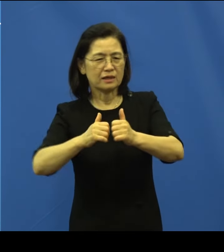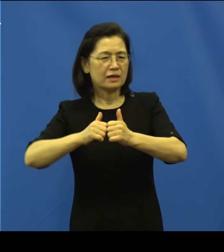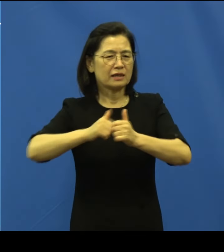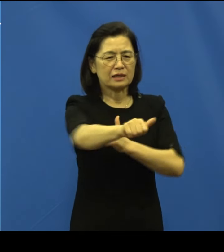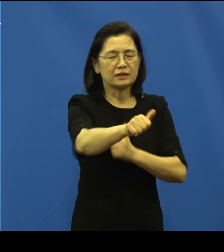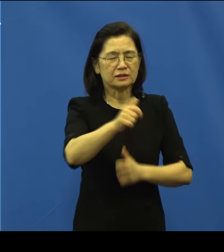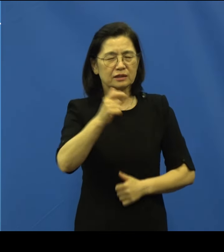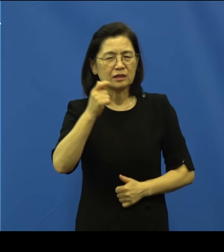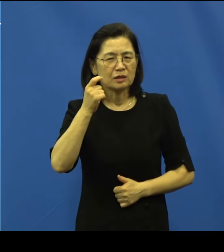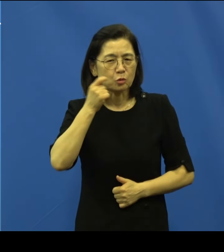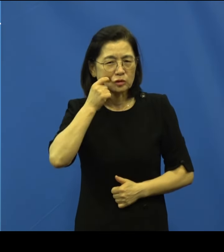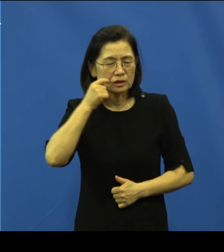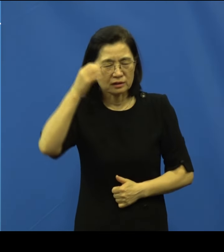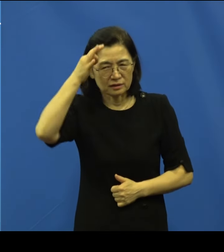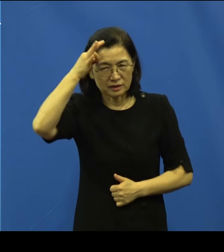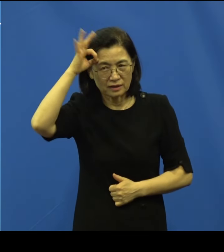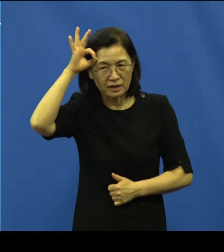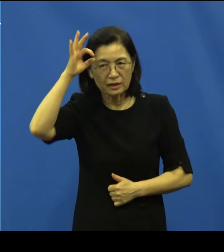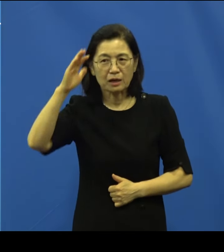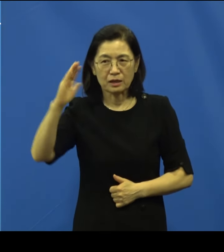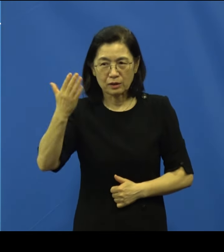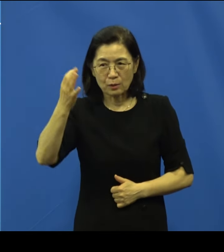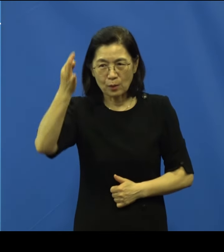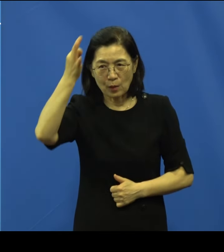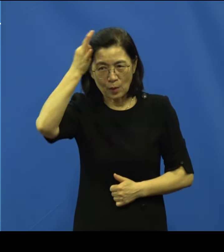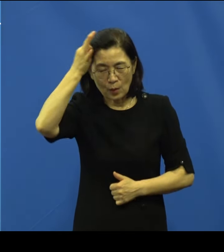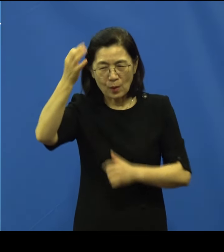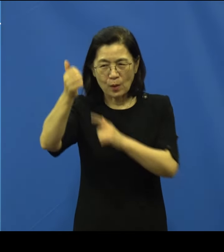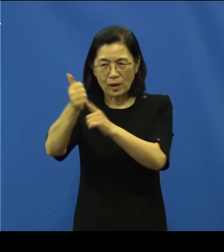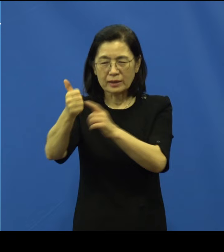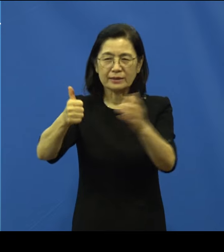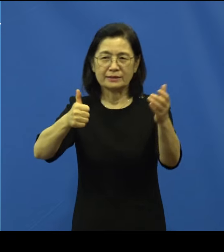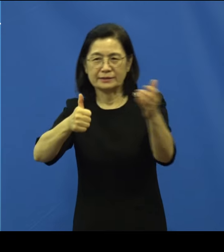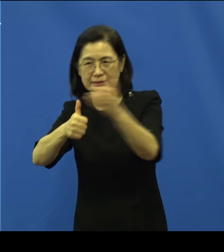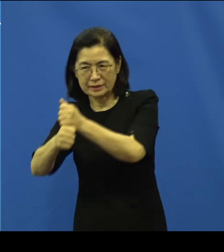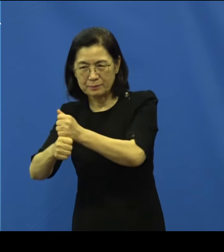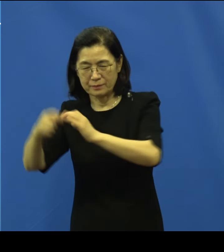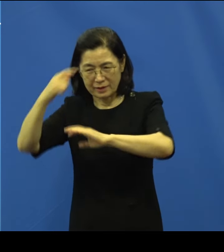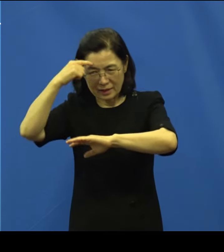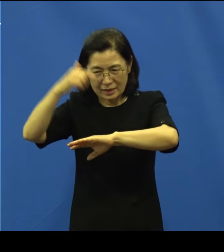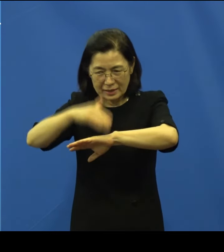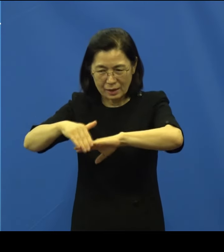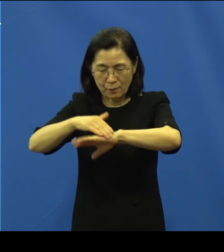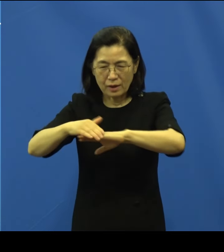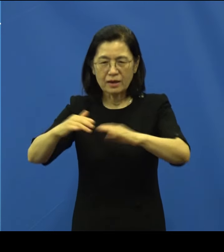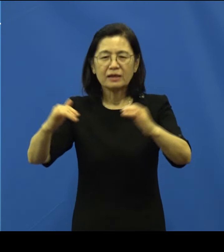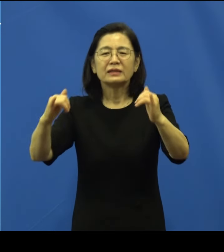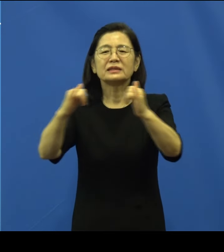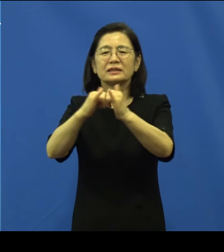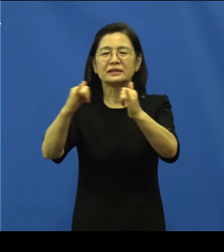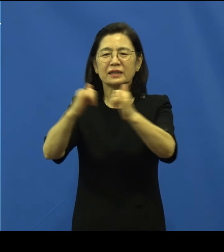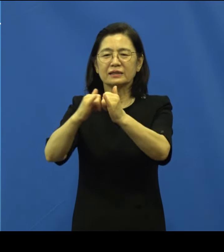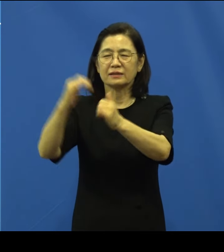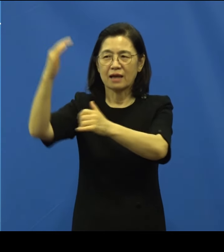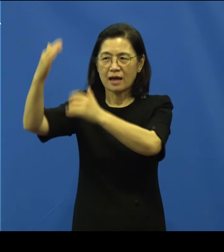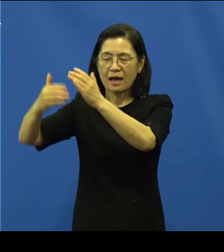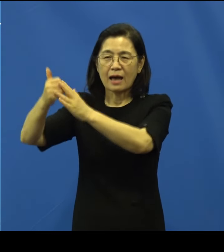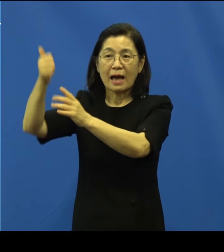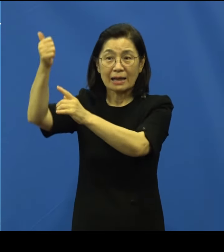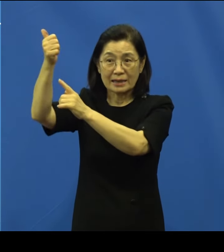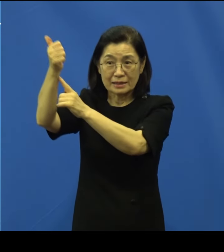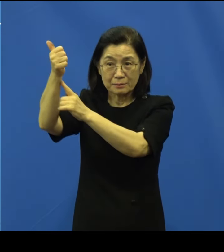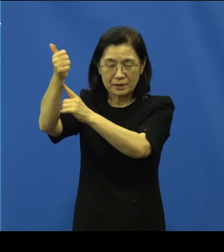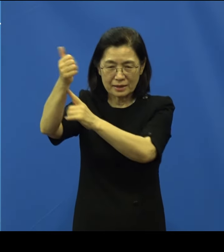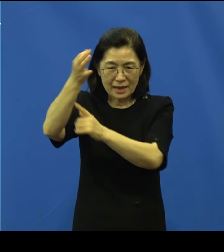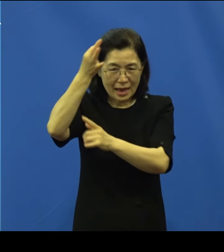종합하면 우리식으로 해석하면 뭐예요? 전쟁은 하나님의 손에 달려있다는 거예요. 하나님이 이 엘리사를 사용하는 동안에는